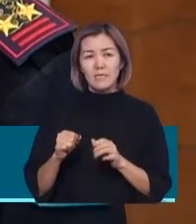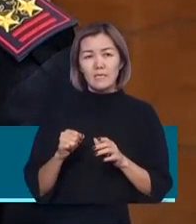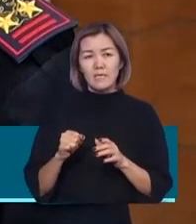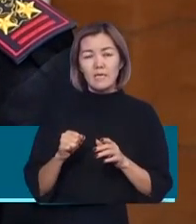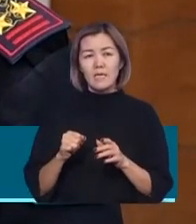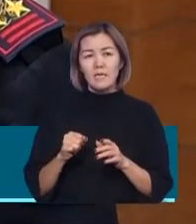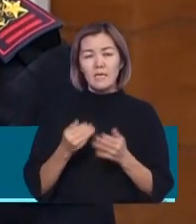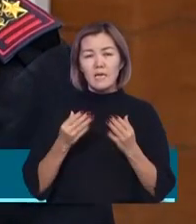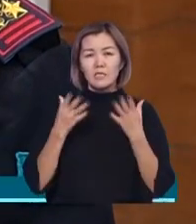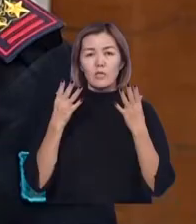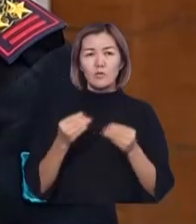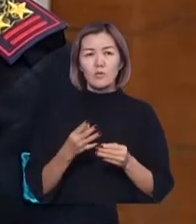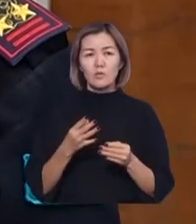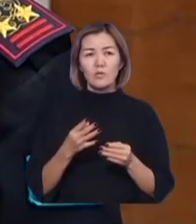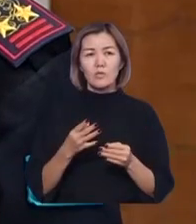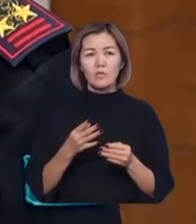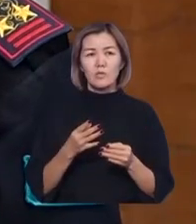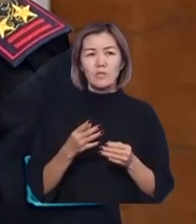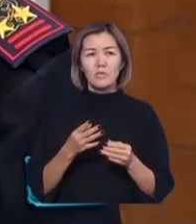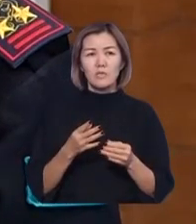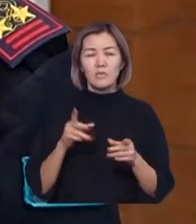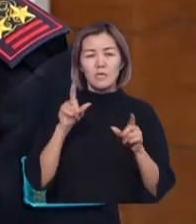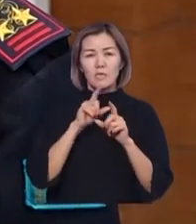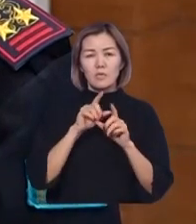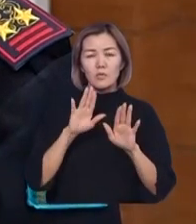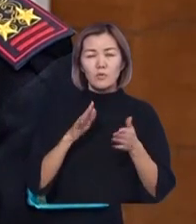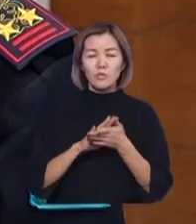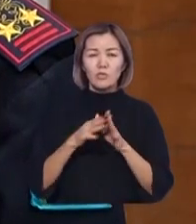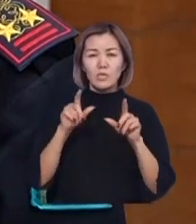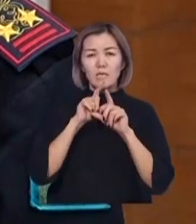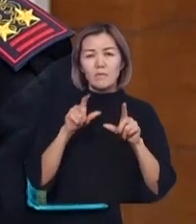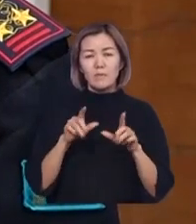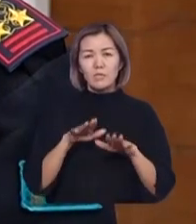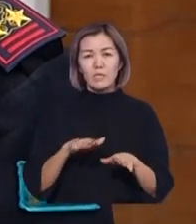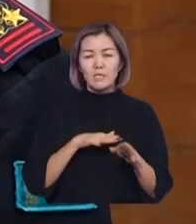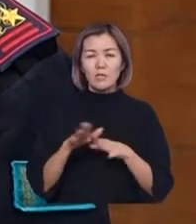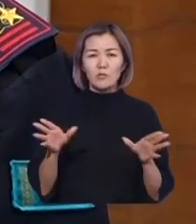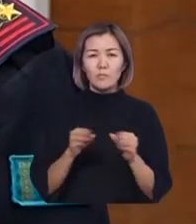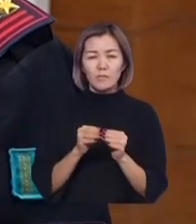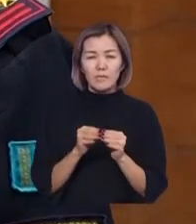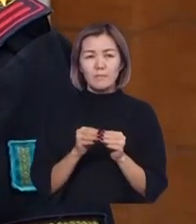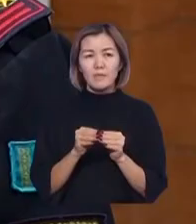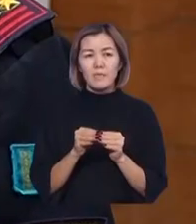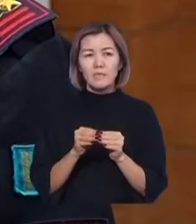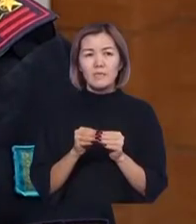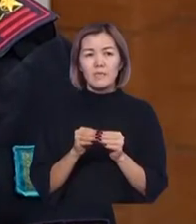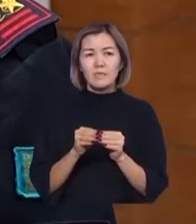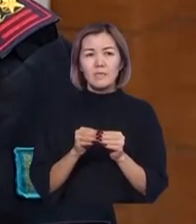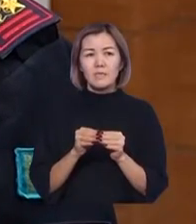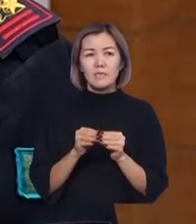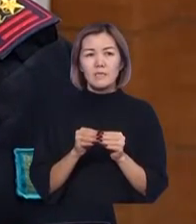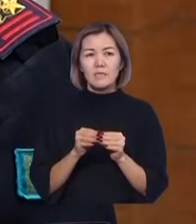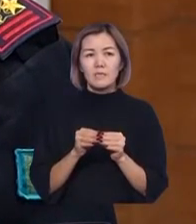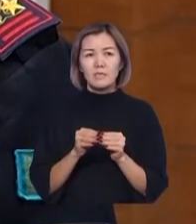мақсатында қазіргі таңда төтенше жағдайлар департаменті жергілікті атқарушы органдармен бірлесіп жеке тұрғын